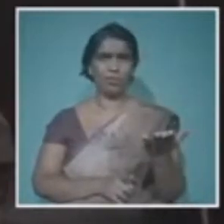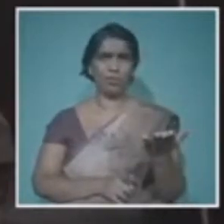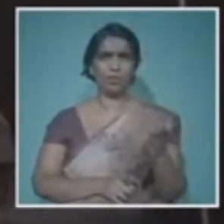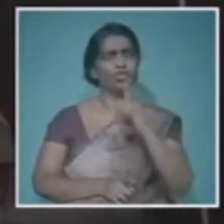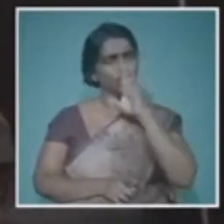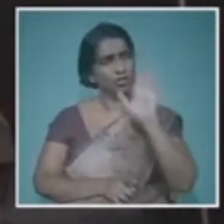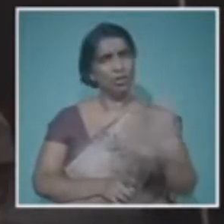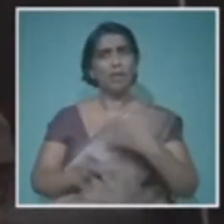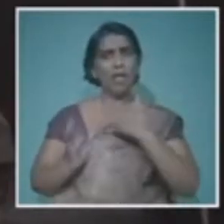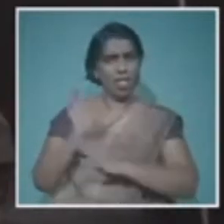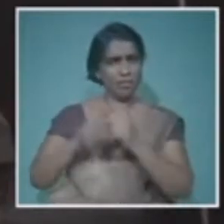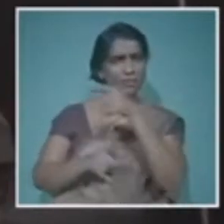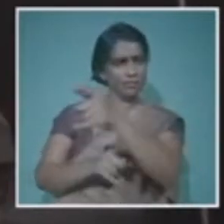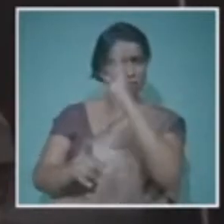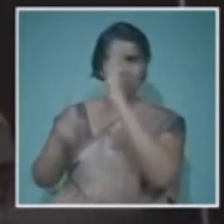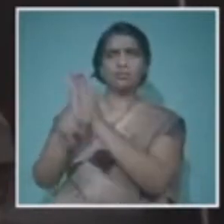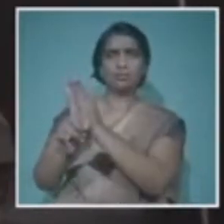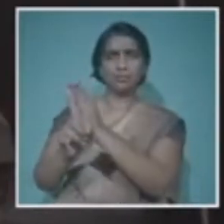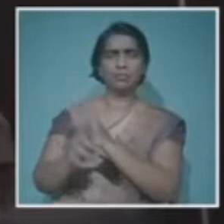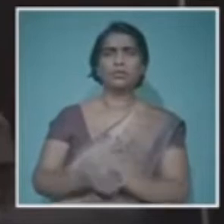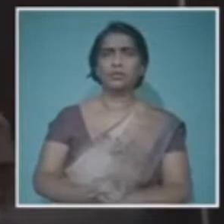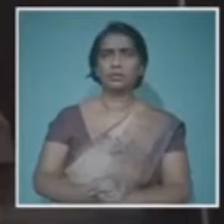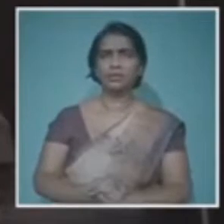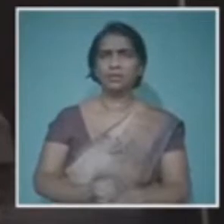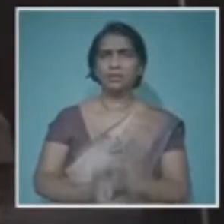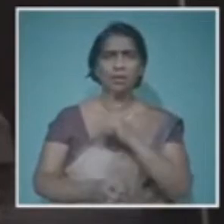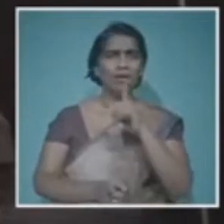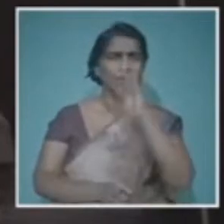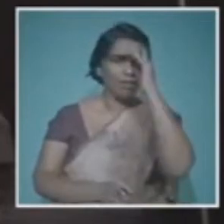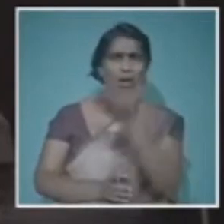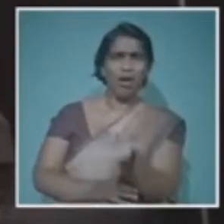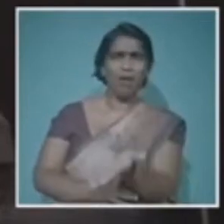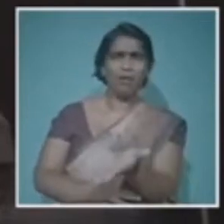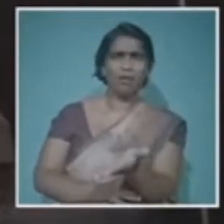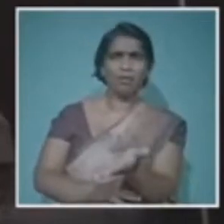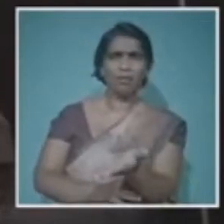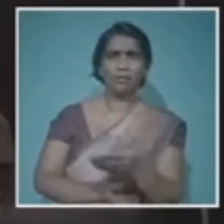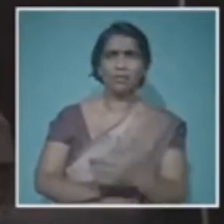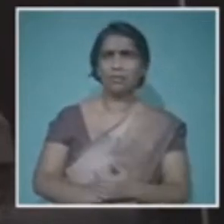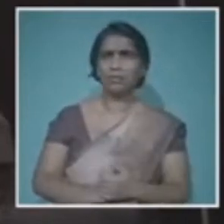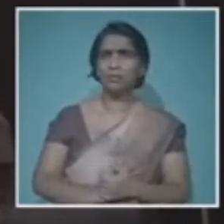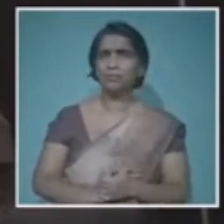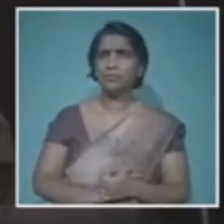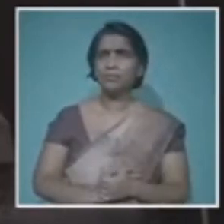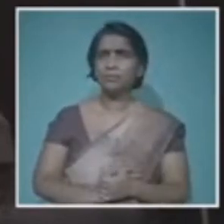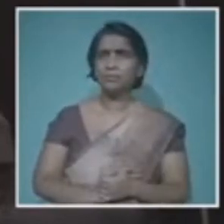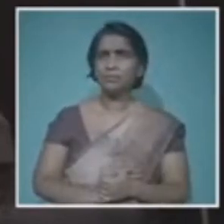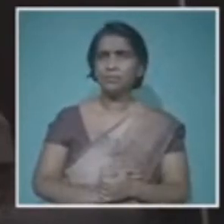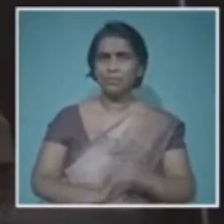පයින්නතු ඉන්නක ම මැතුමාගෙන් නැහන්නේ මොනාද මේ කදානායතුමා මේ ්‍රශය හන්ඩකු